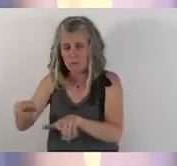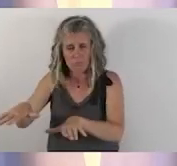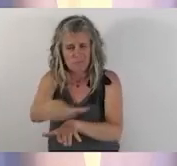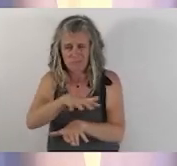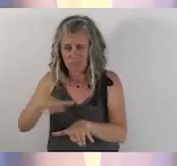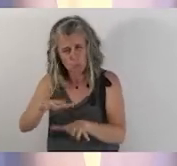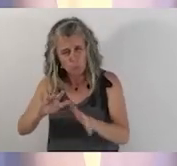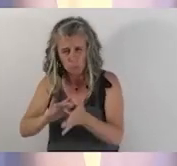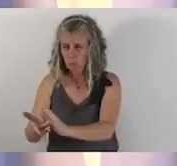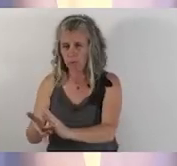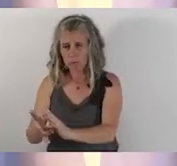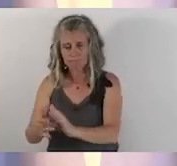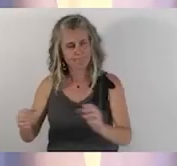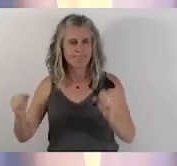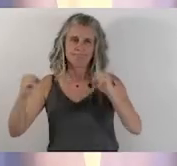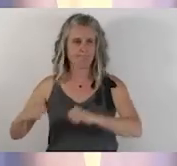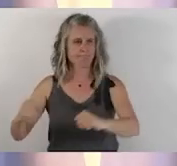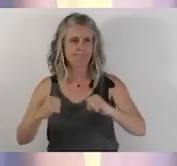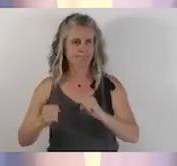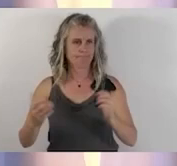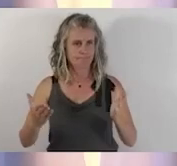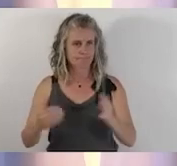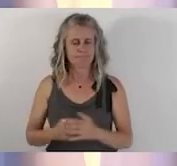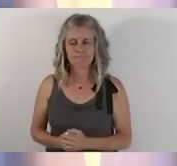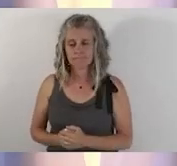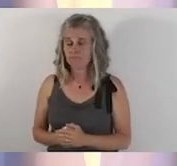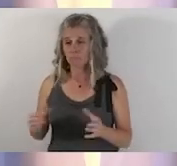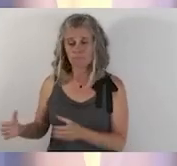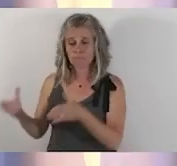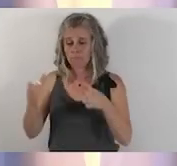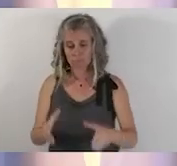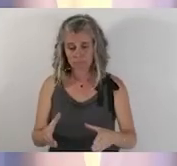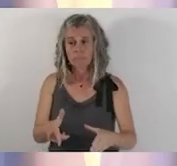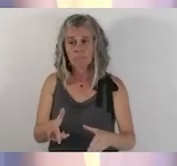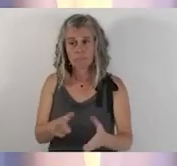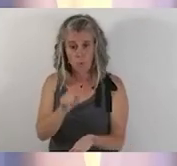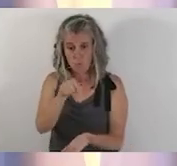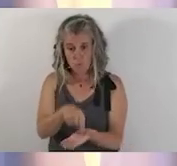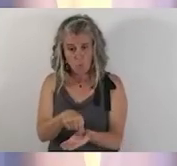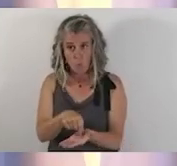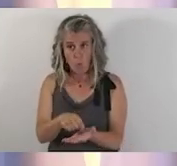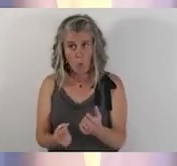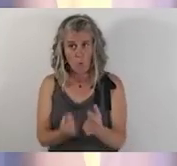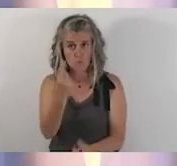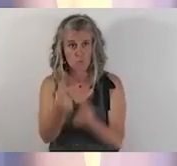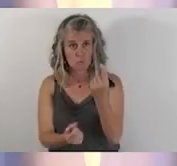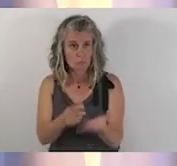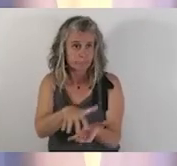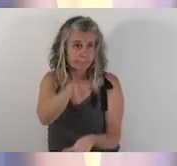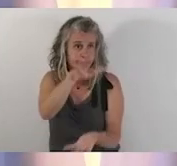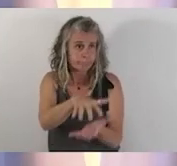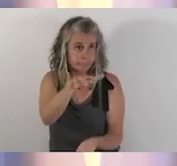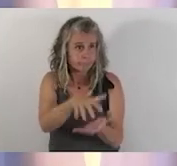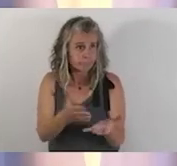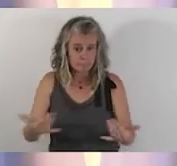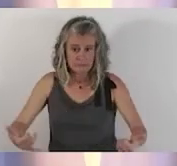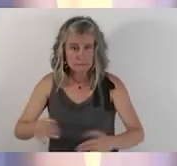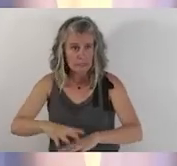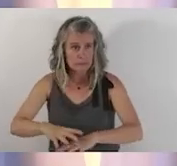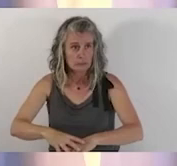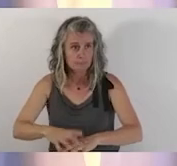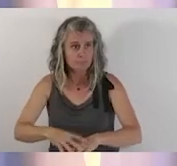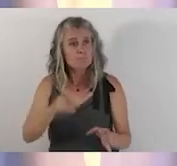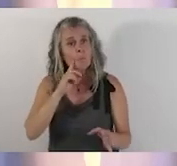d'avancer sur la possibilité d'y mettre un lieu ressource pour le quartier. On manque d'une maison de projet traditionnellement pour accompagner